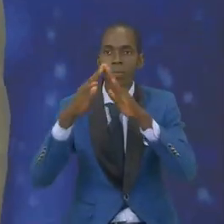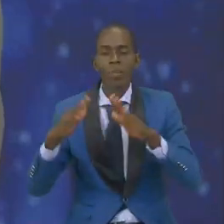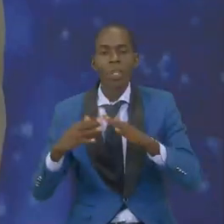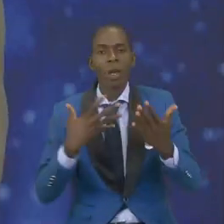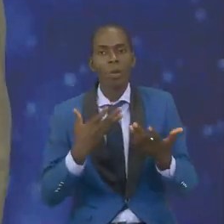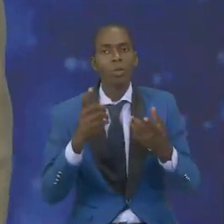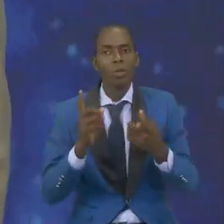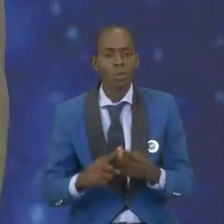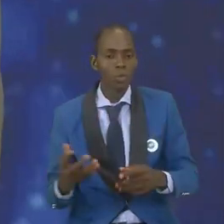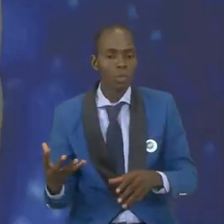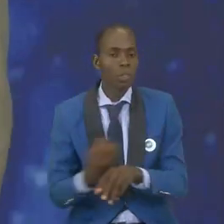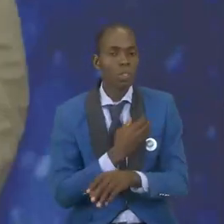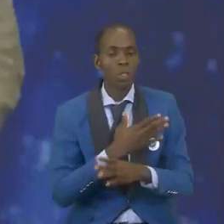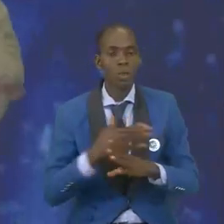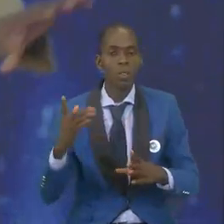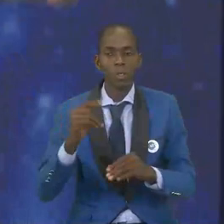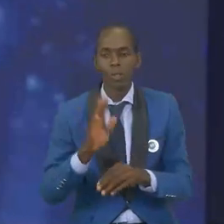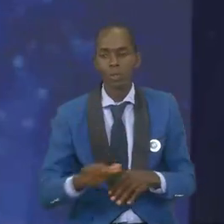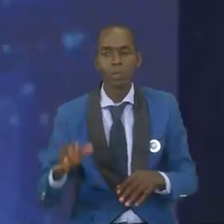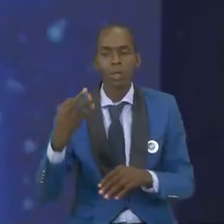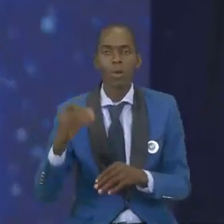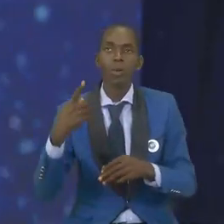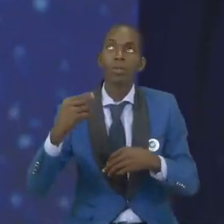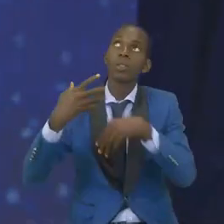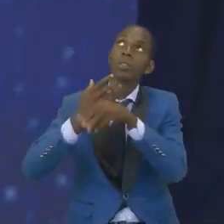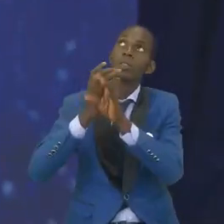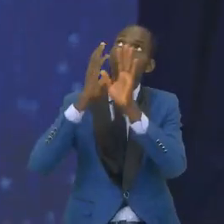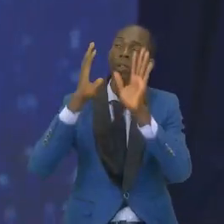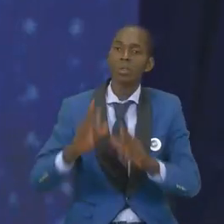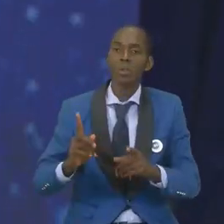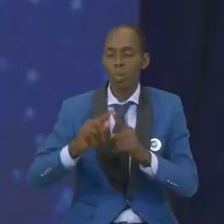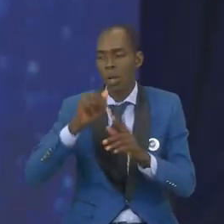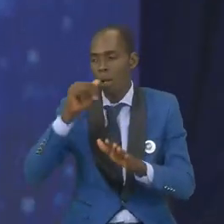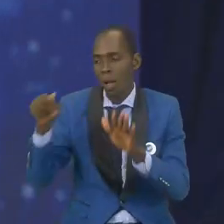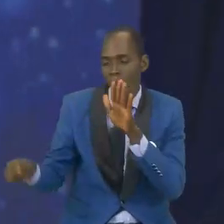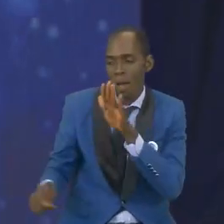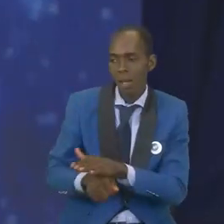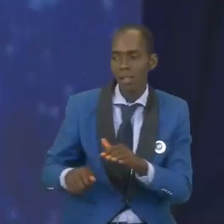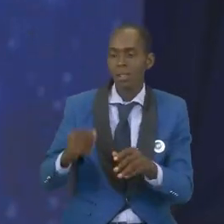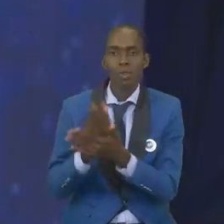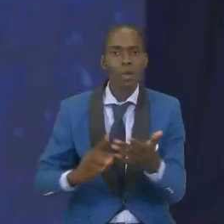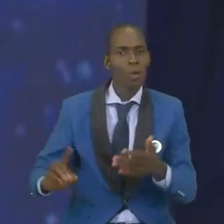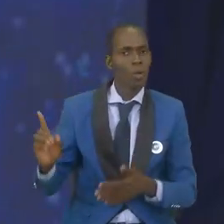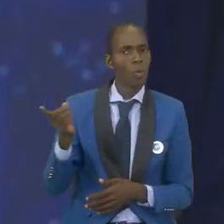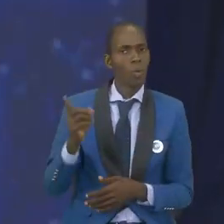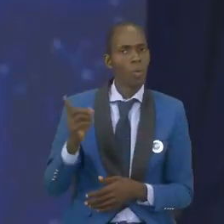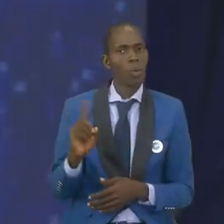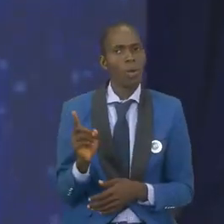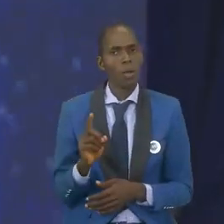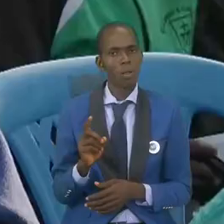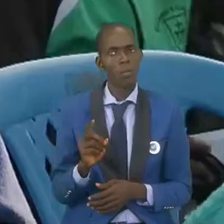occuper toutes les rues et toutes les communautés. Et ils veulent chasser les enfants de Dieu, du